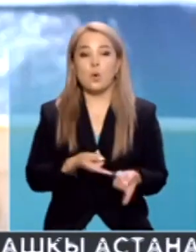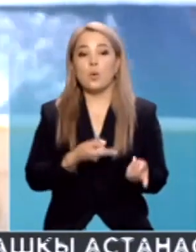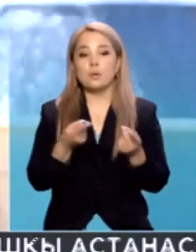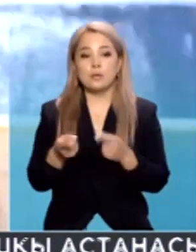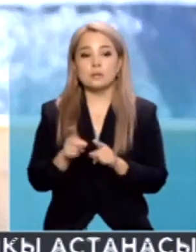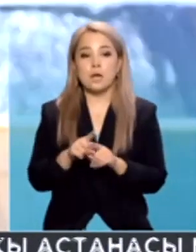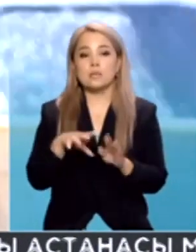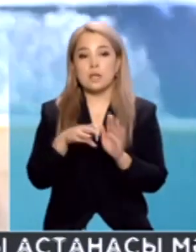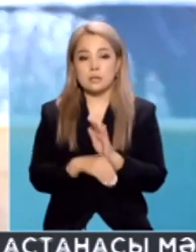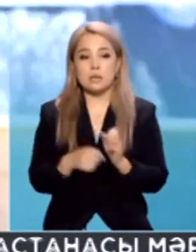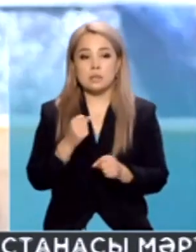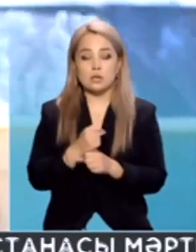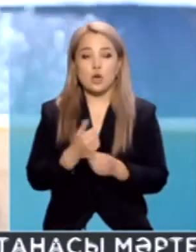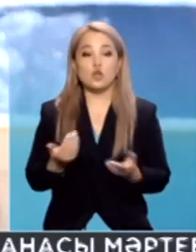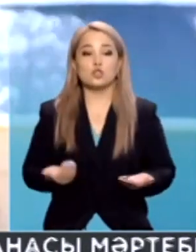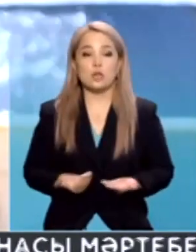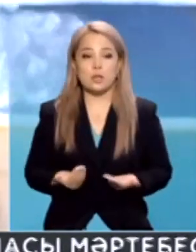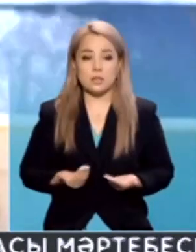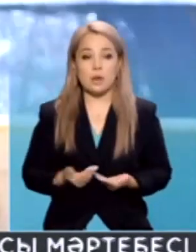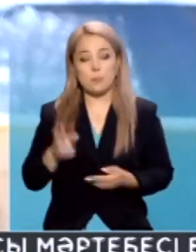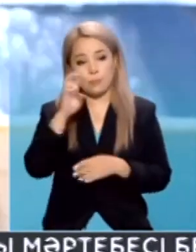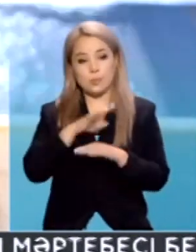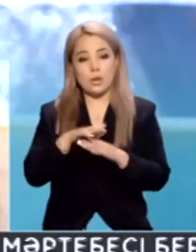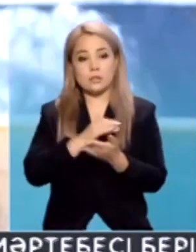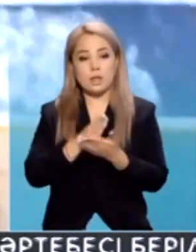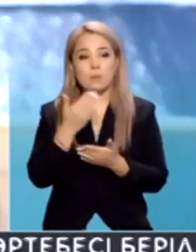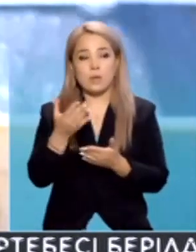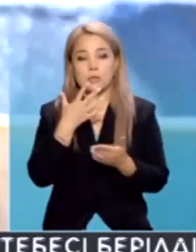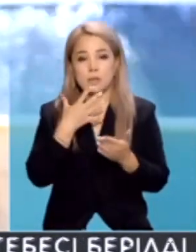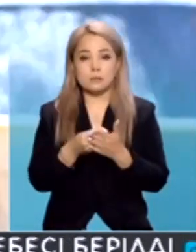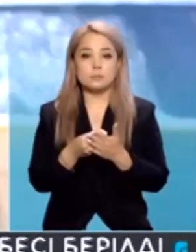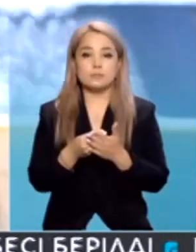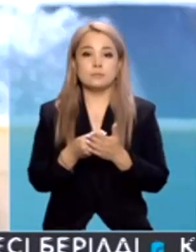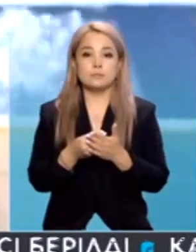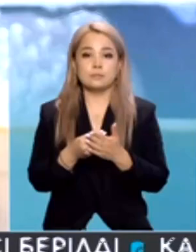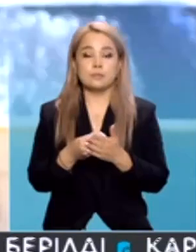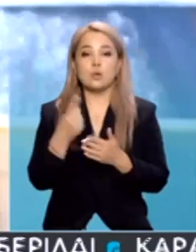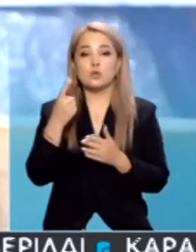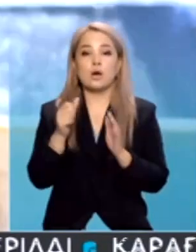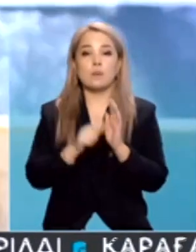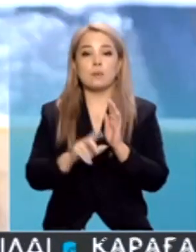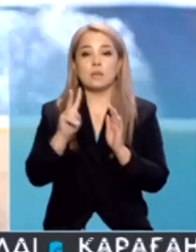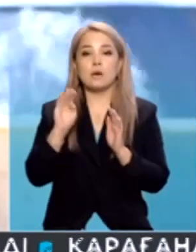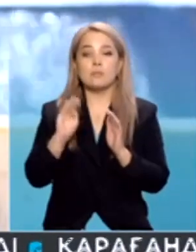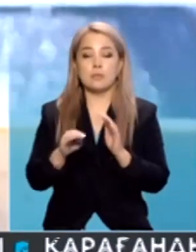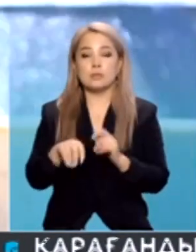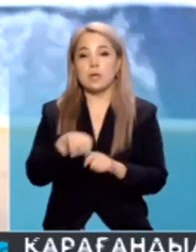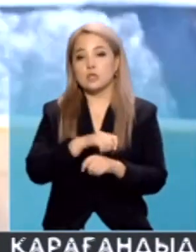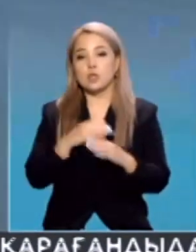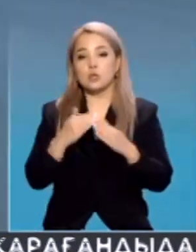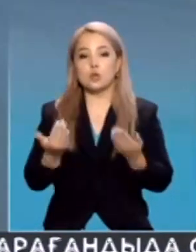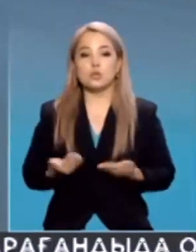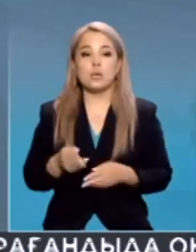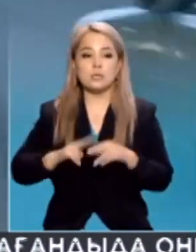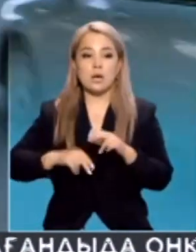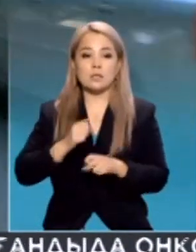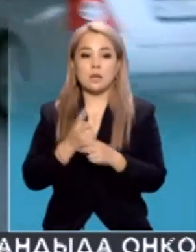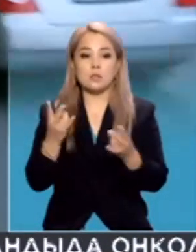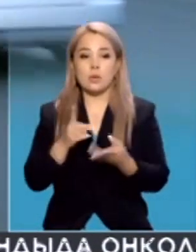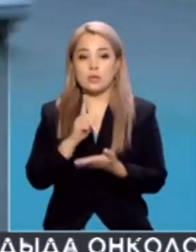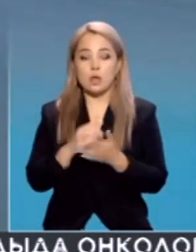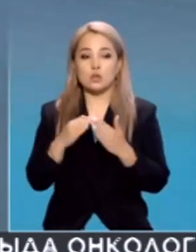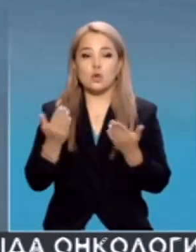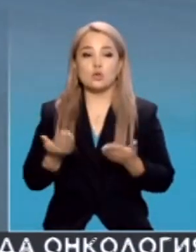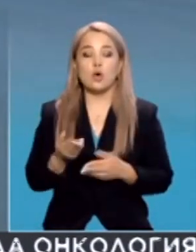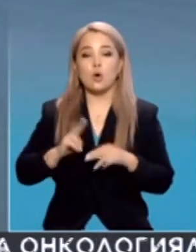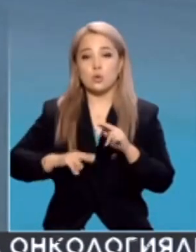барып тұратын мемлекеттік қызметкерлерге 162 мың шаршы метр тұрғын үй салу керек. Осылайша тұрғын